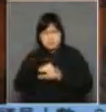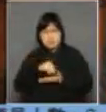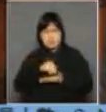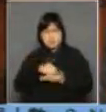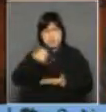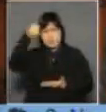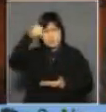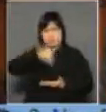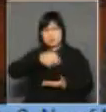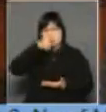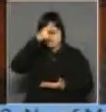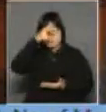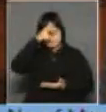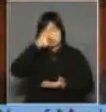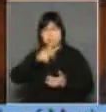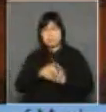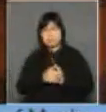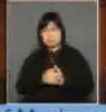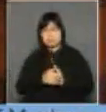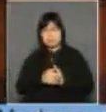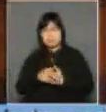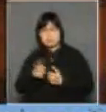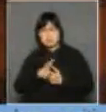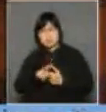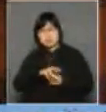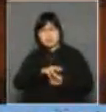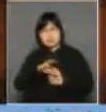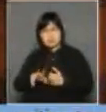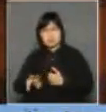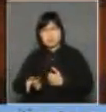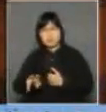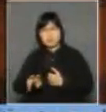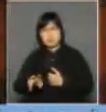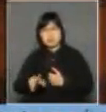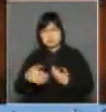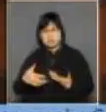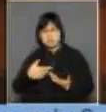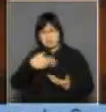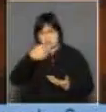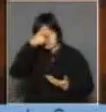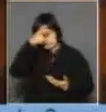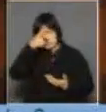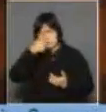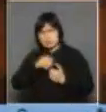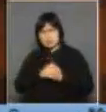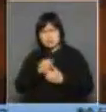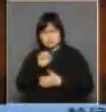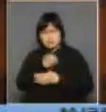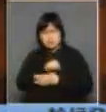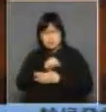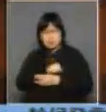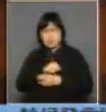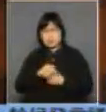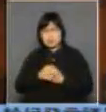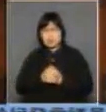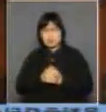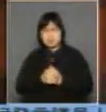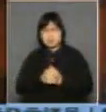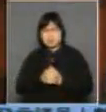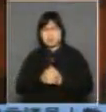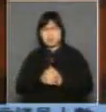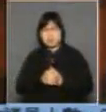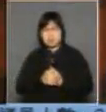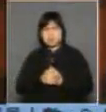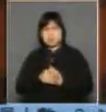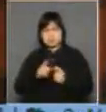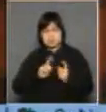府会同样作出这个今届政府的承诺，即是说随时会